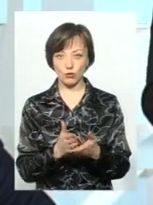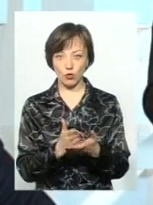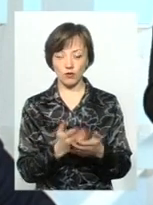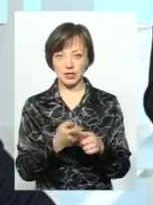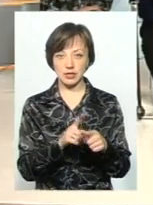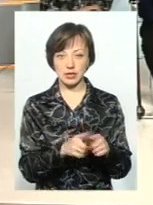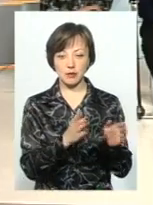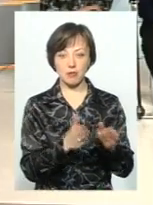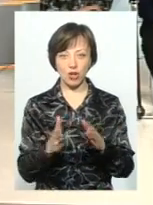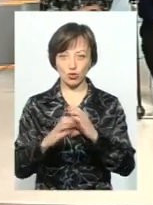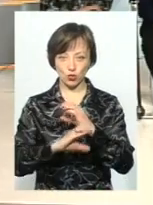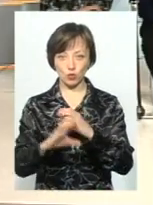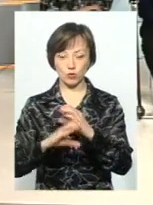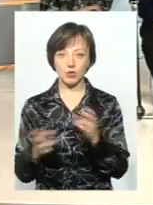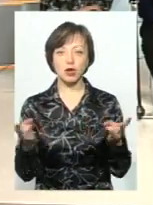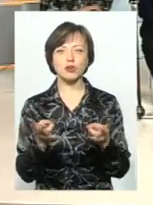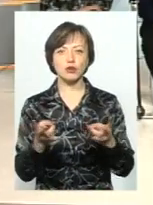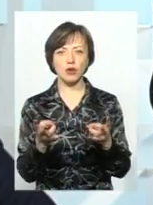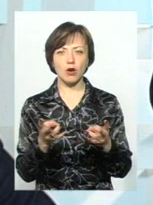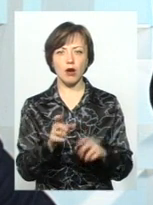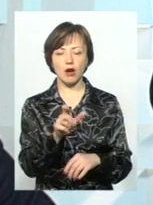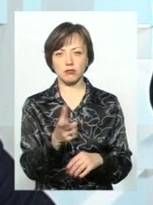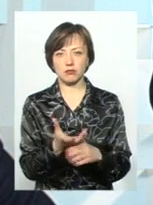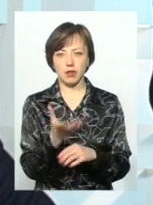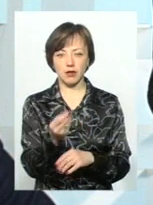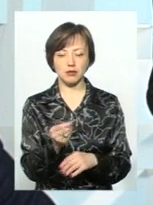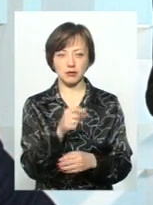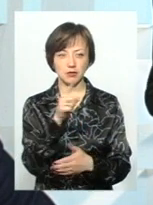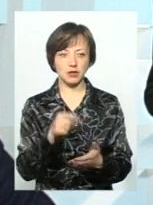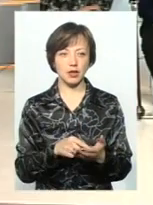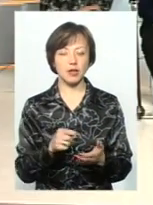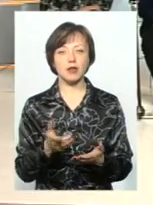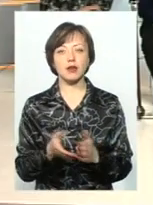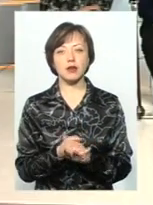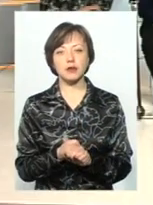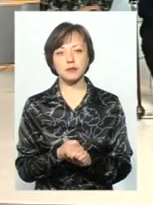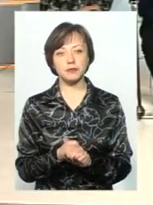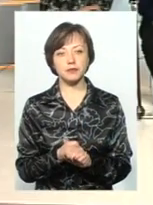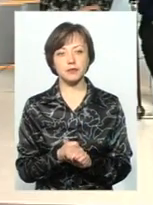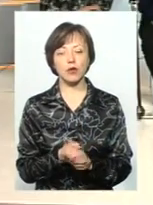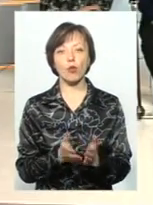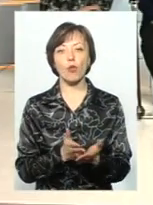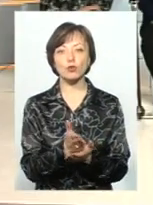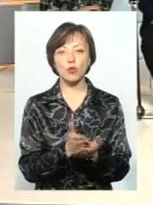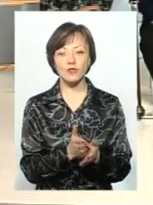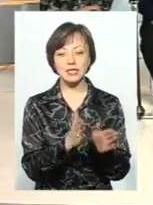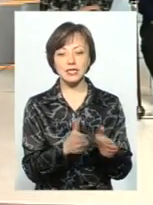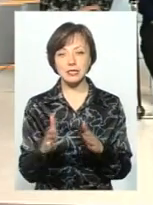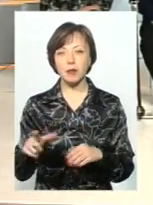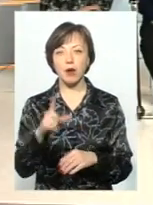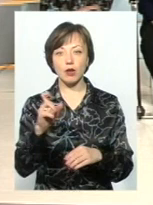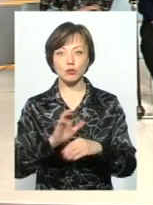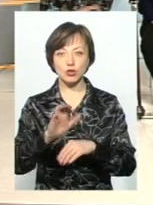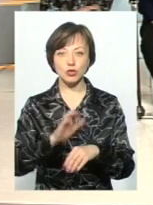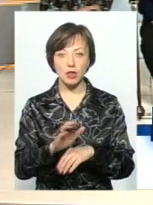мережі. Для чого тоді абонентська плата? Ну, питання в тому, що обслуговування системи газопостачання на сьогоднішній